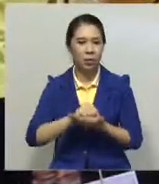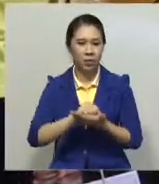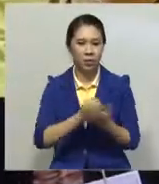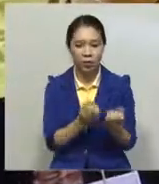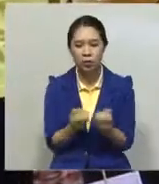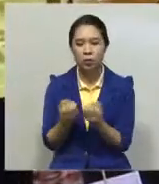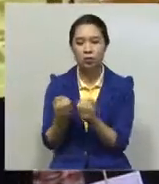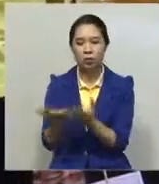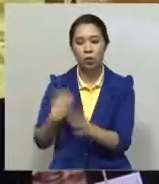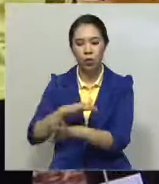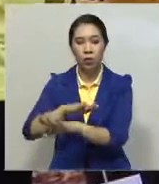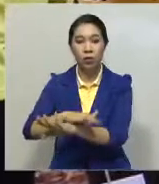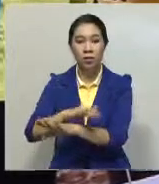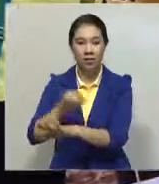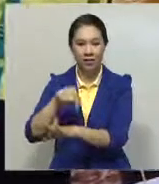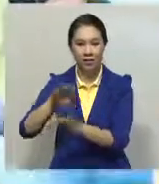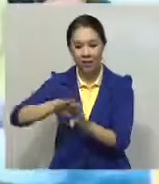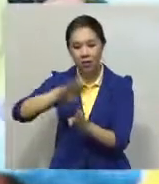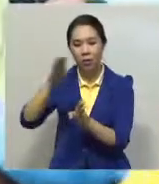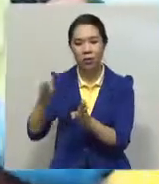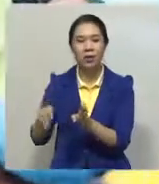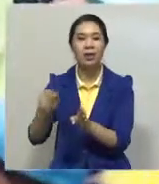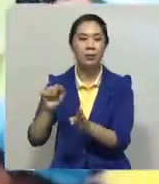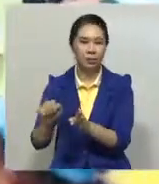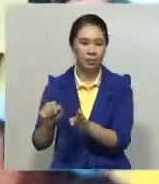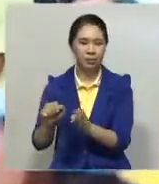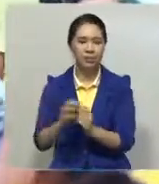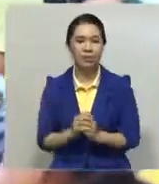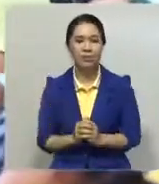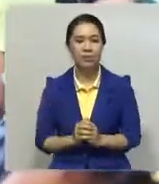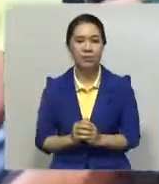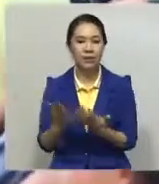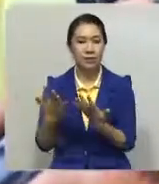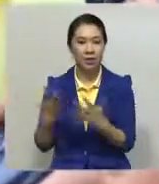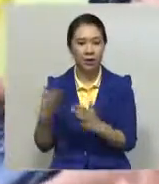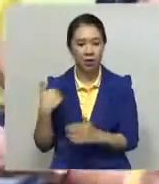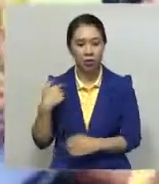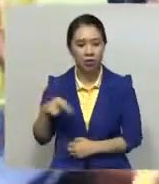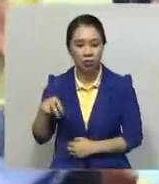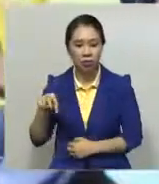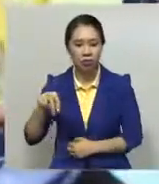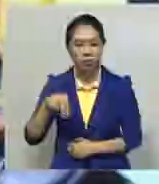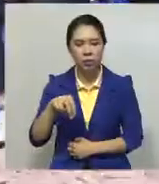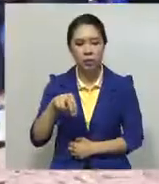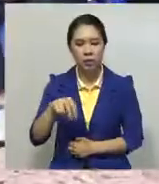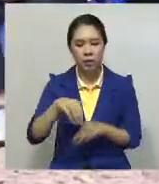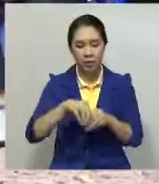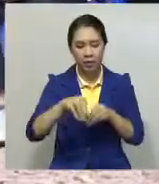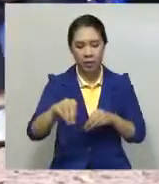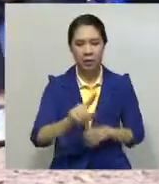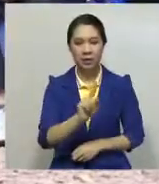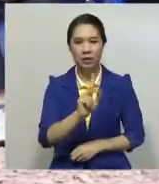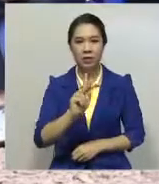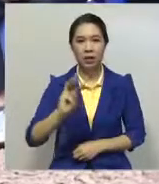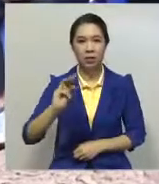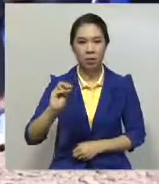งบริเวณทางแยกเข้ามายังวนอุทยานถ้ำหลวงขุนน้ำนางนอนจากนั้นก็จะต้องเดินเท้าเข้ามาอีกประมาณ1 กิโลเมตร